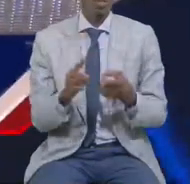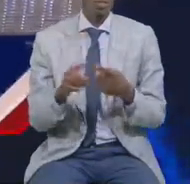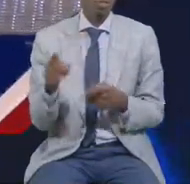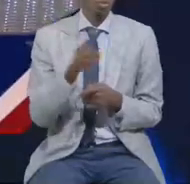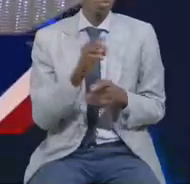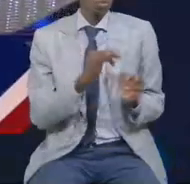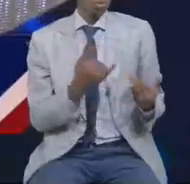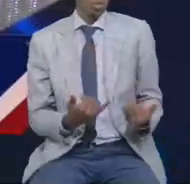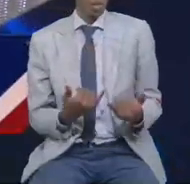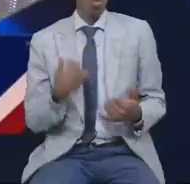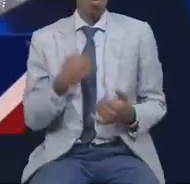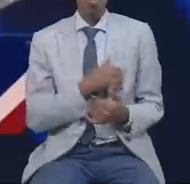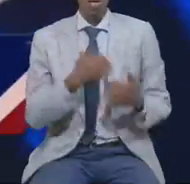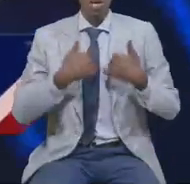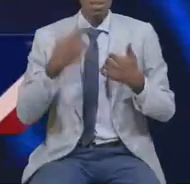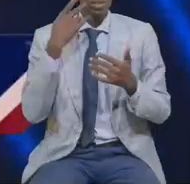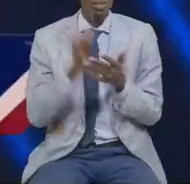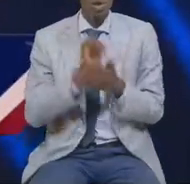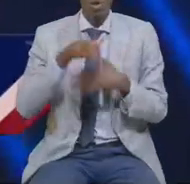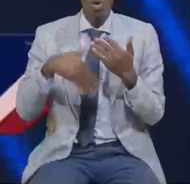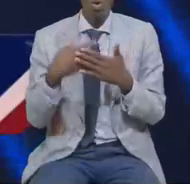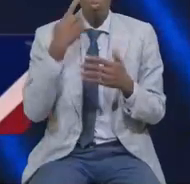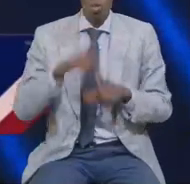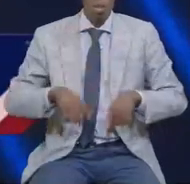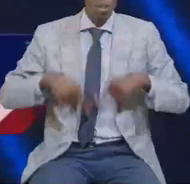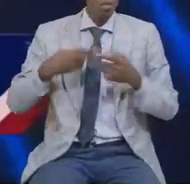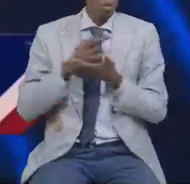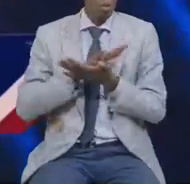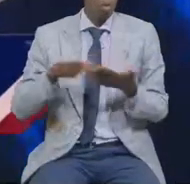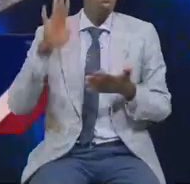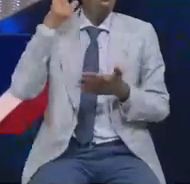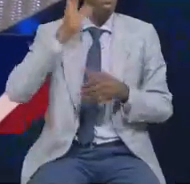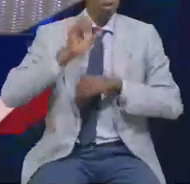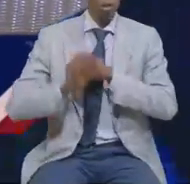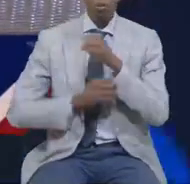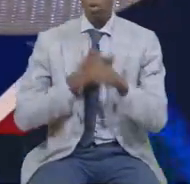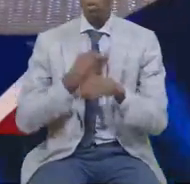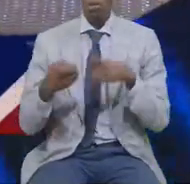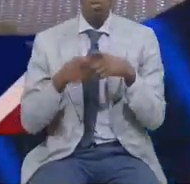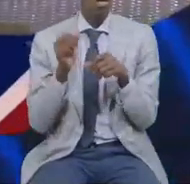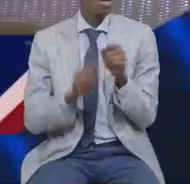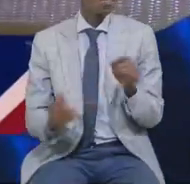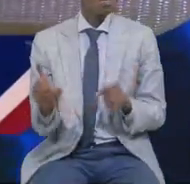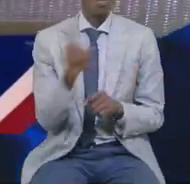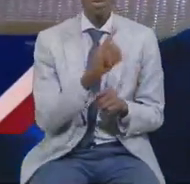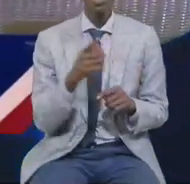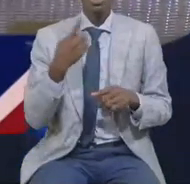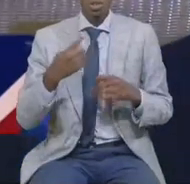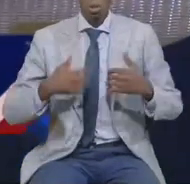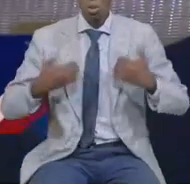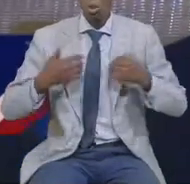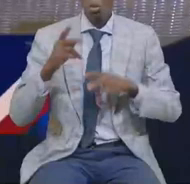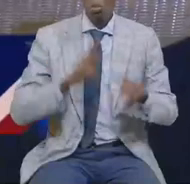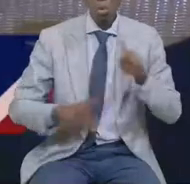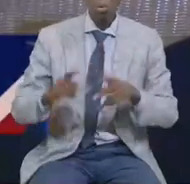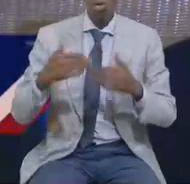sait que quiconque vit pieusement en Jésus-Christ sera persécuté. Tout le monde, les jeunes aussi sont persécutés